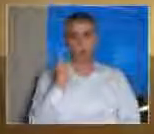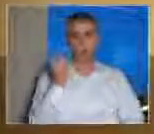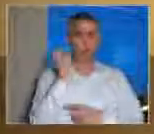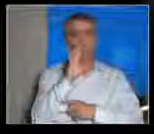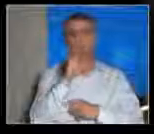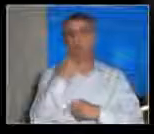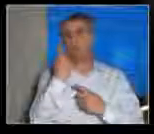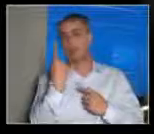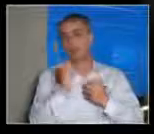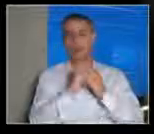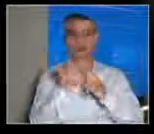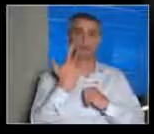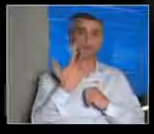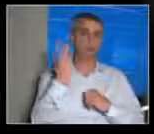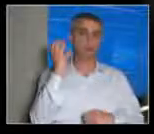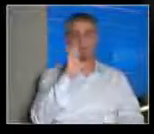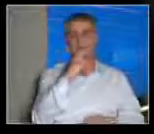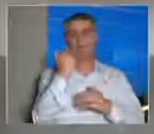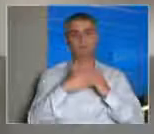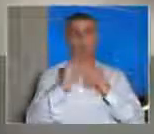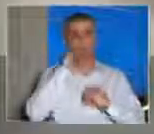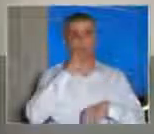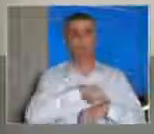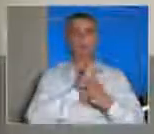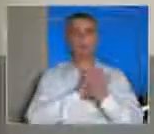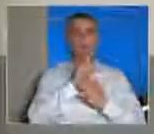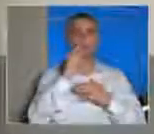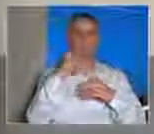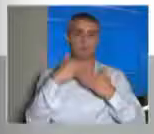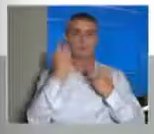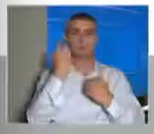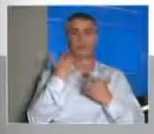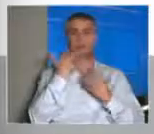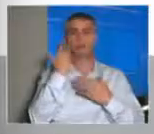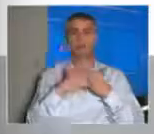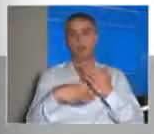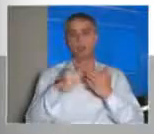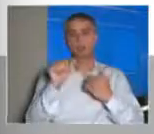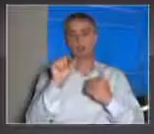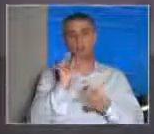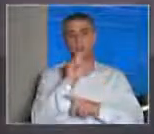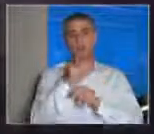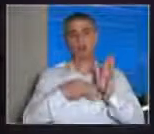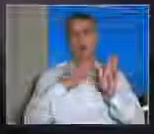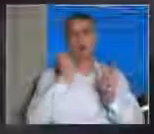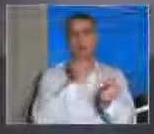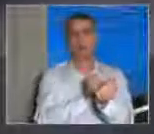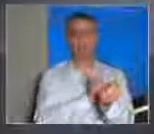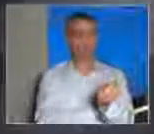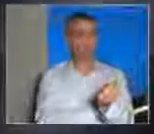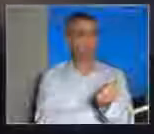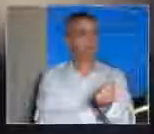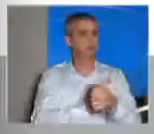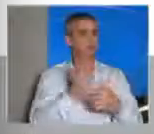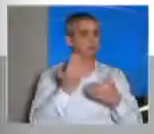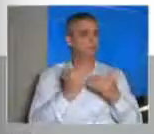יעלה בין סטורי 1 ל-3 סטורי, וזה יסתיים מחר ב-11 בבוקר בסטורי האחרון, שבו אבא עולה לרכבת לאושוויץ.